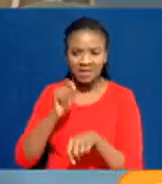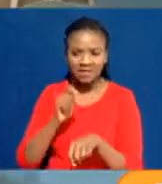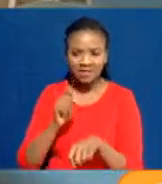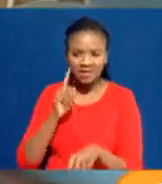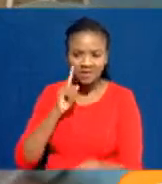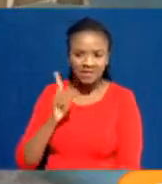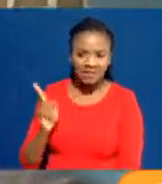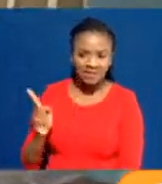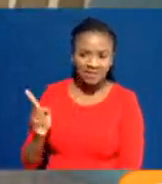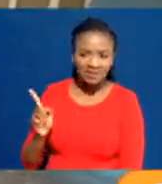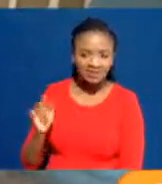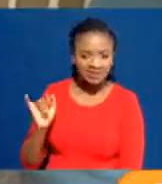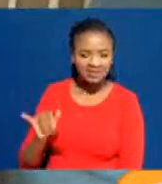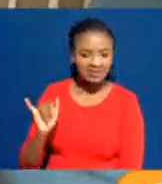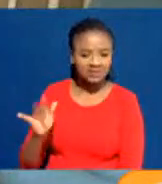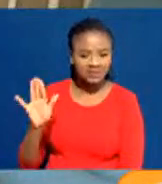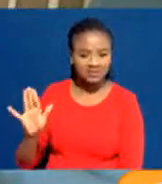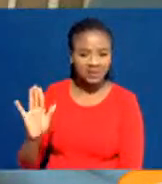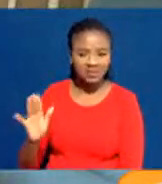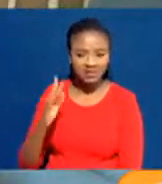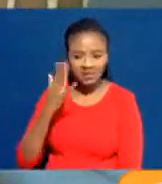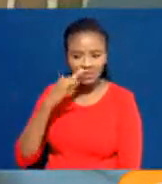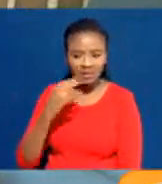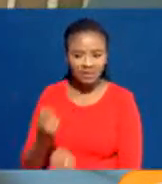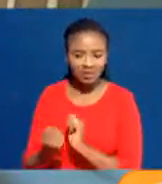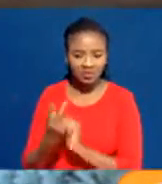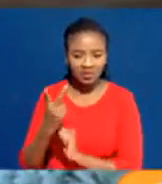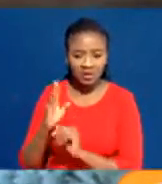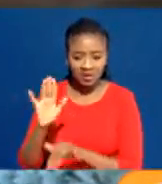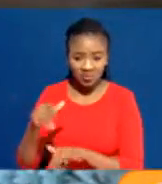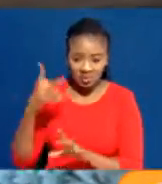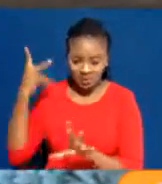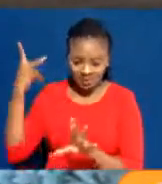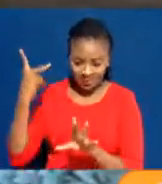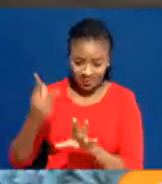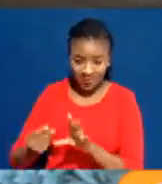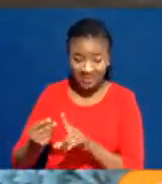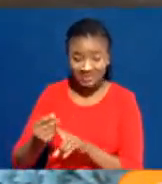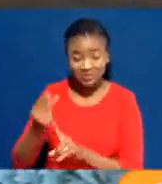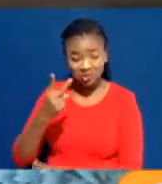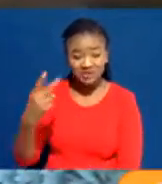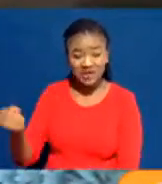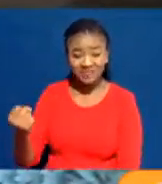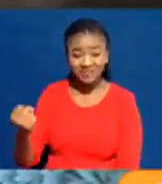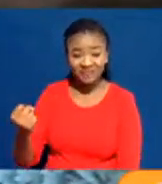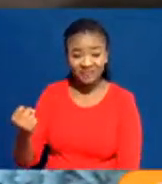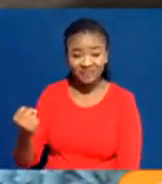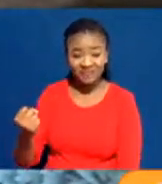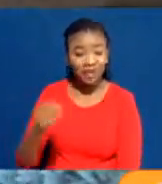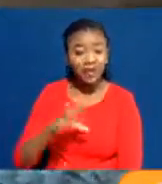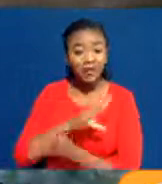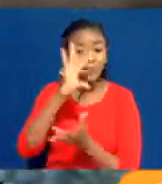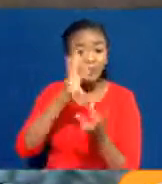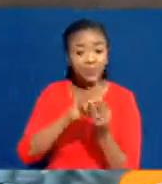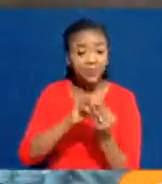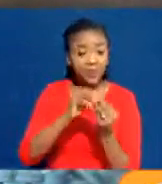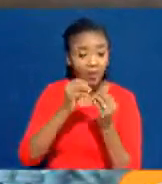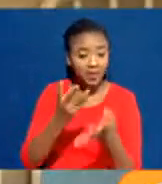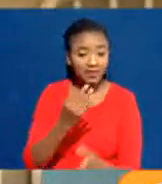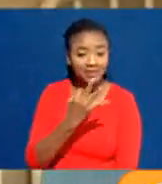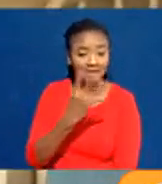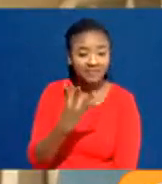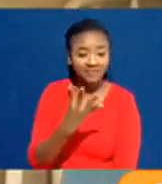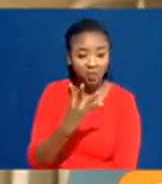Ameka hapa kwa siku 12. Anajitayarisha kupata sindano ya 25 kati ya 34 anazohitaji ili kupata